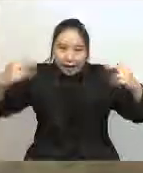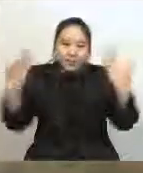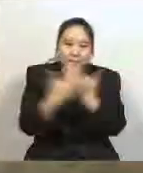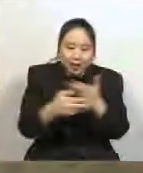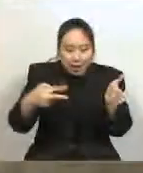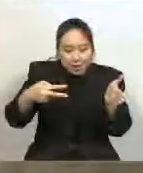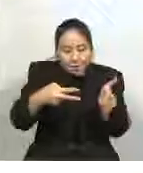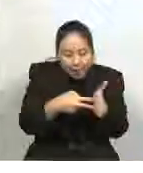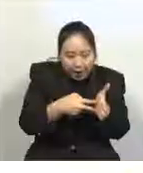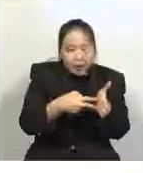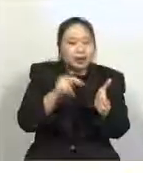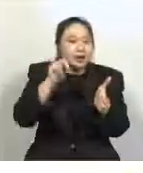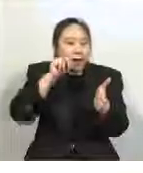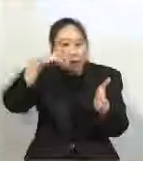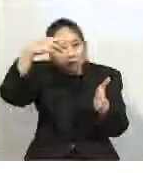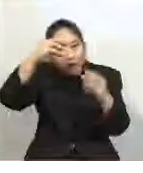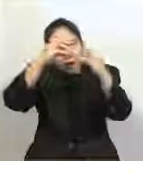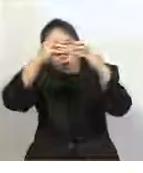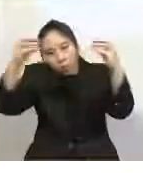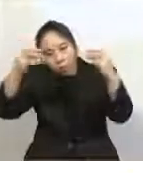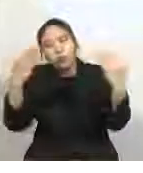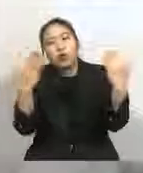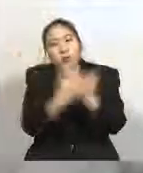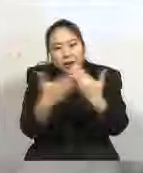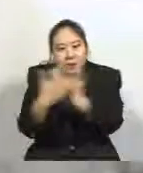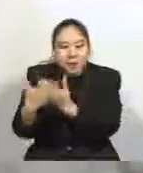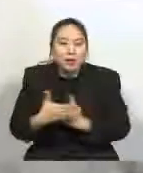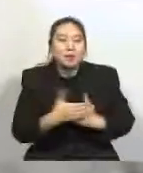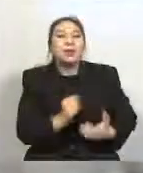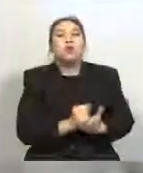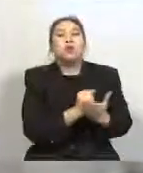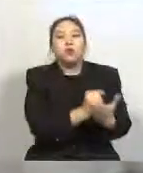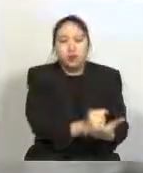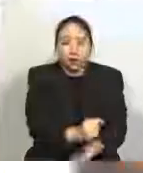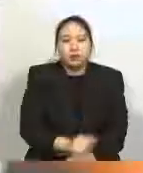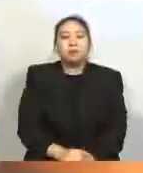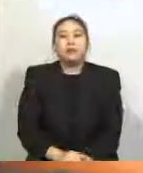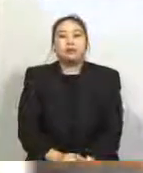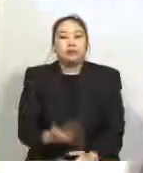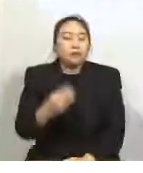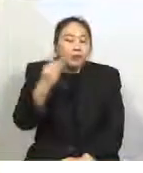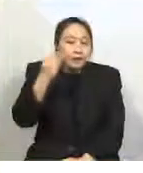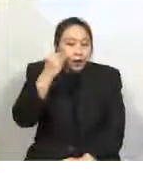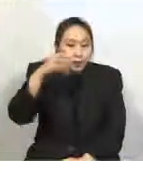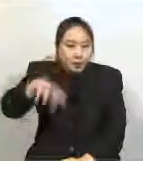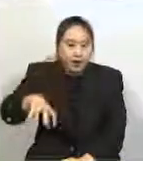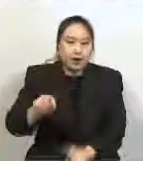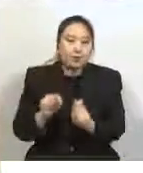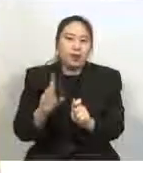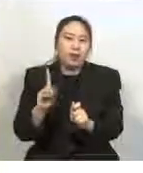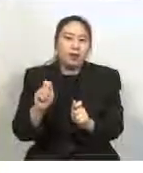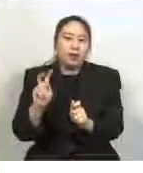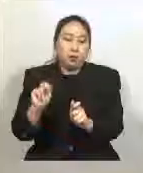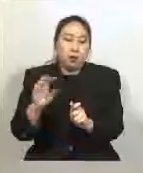ให้กับชาวบ้านที่เสียหายจากน้ำท่วมและไฟที่เก่าชำรุดนะคะโดยที่บ้านท่าเมืองอำเภอดอนมดแด